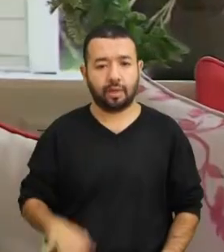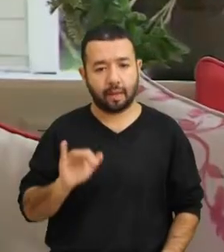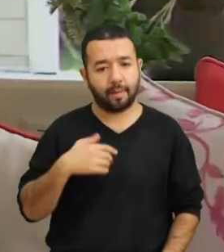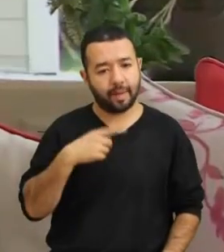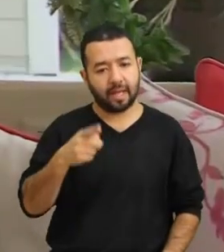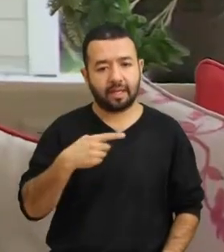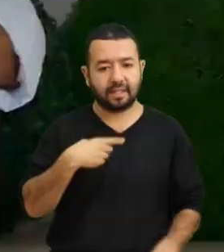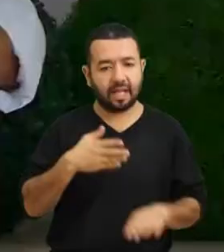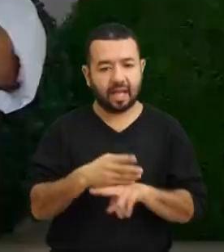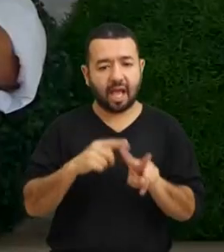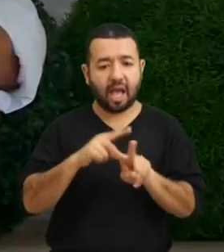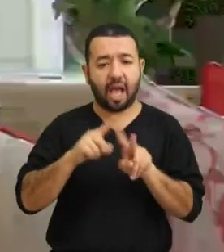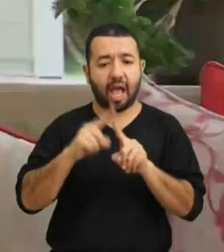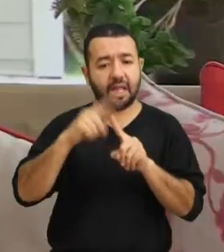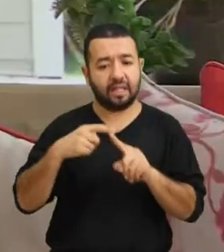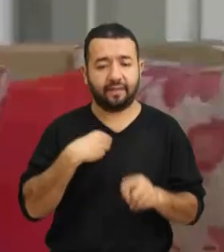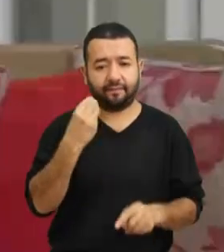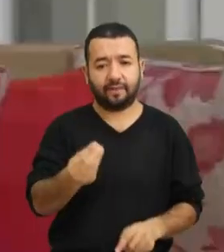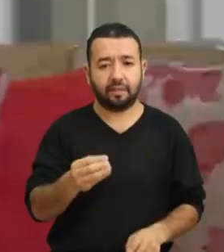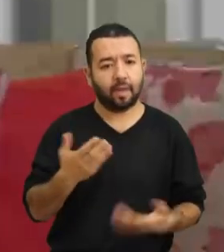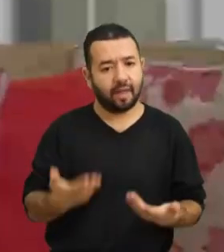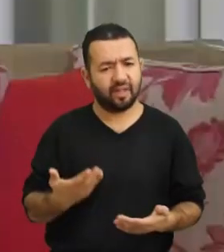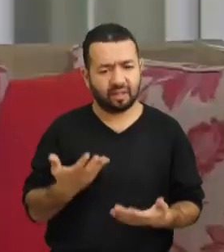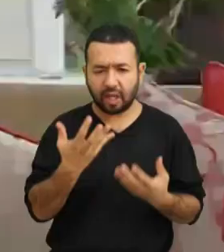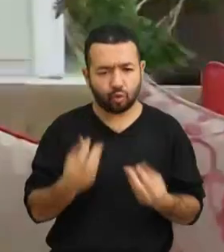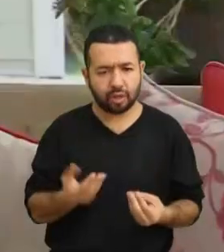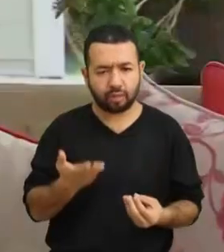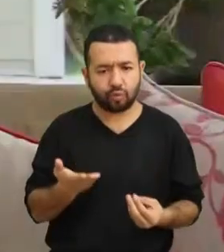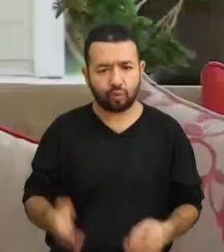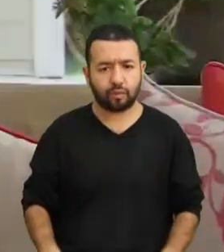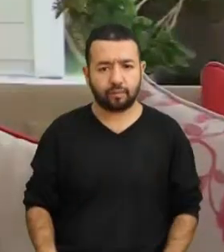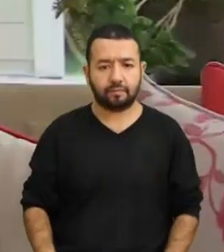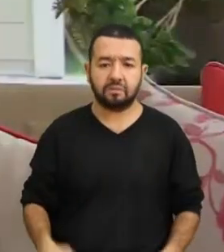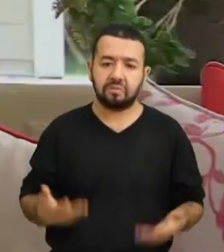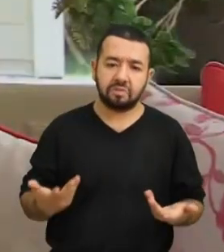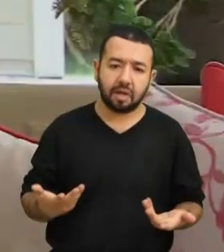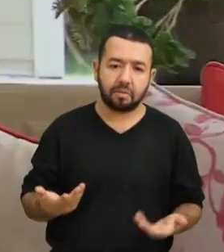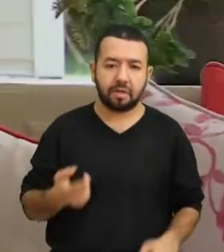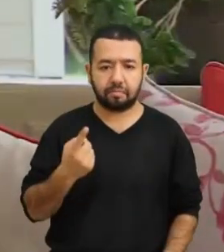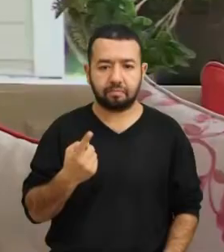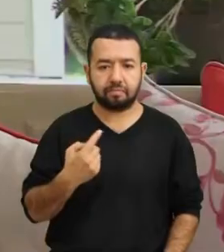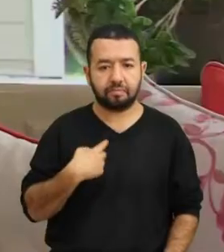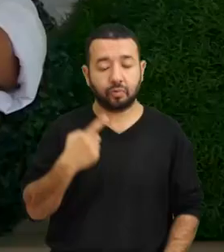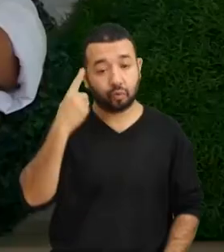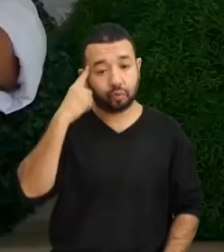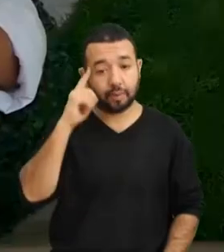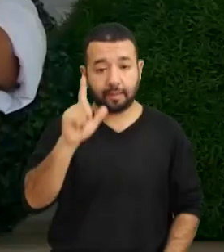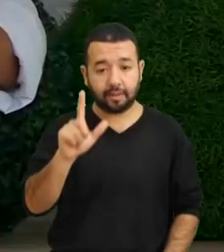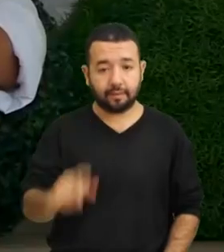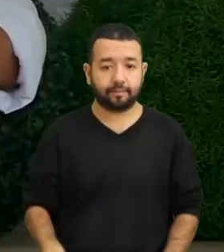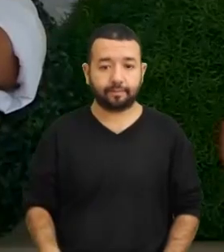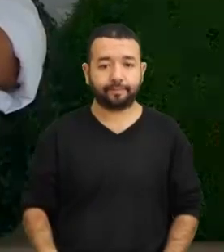ben size bunu kanıtlayacağım. Kanıtlayacak mısın? Evet. Nasıl olacak o çiçeği? Tabii önce bir sağlamasını yapmam